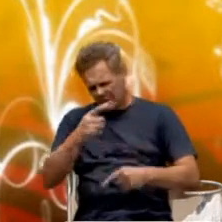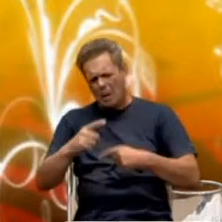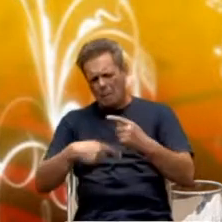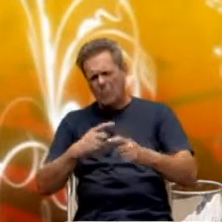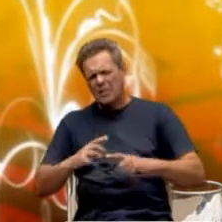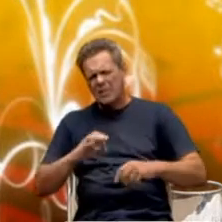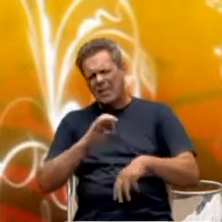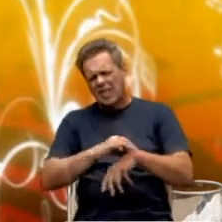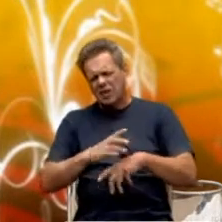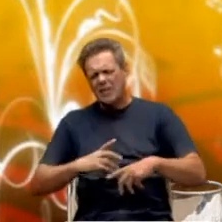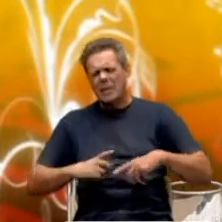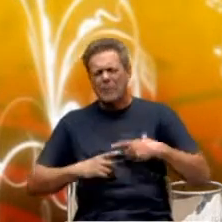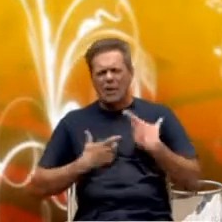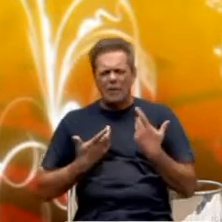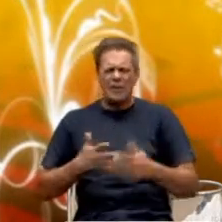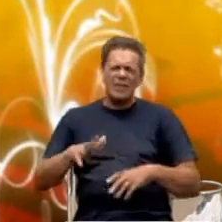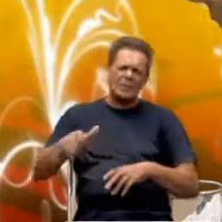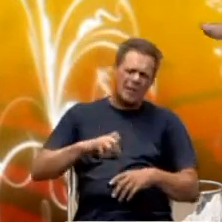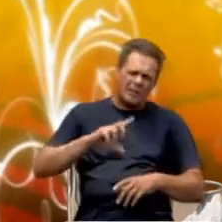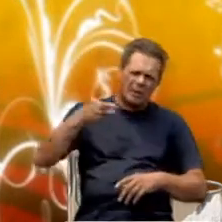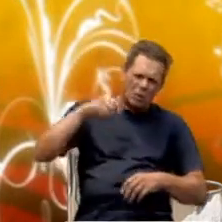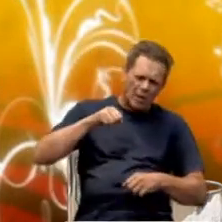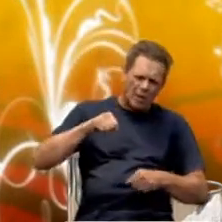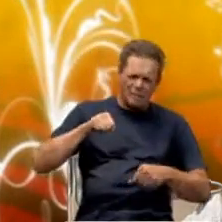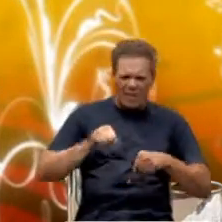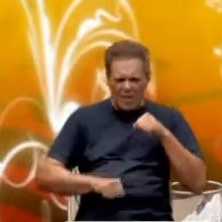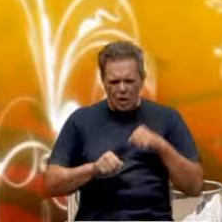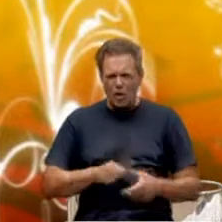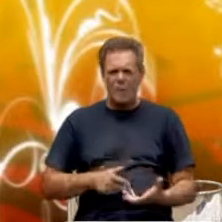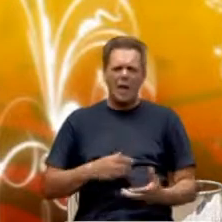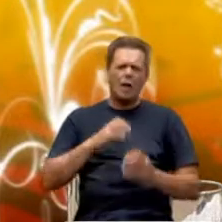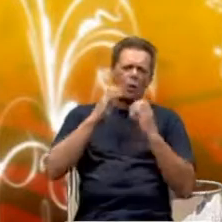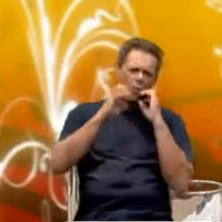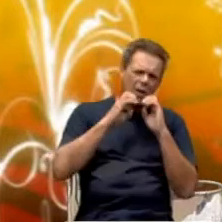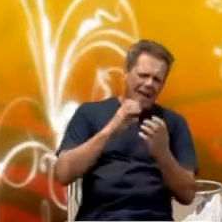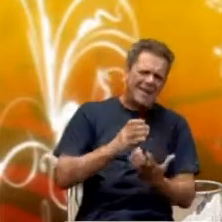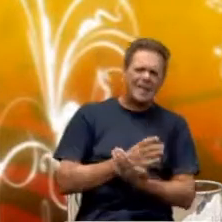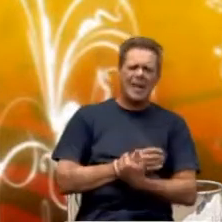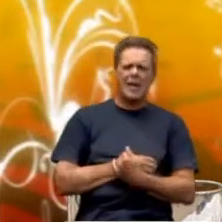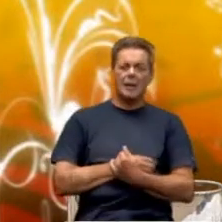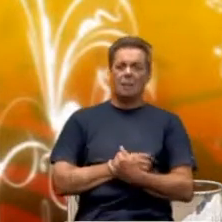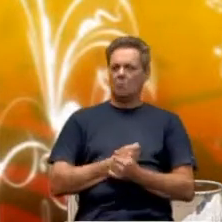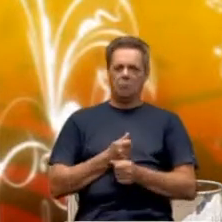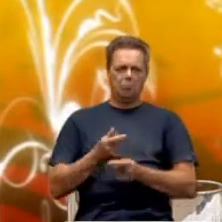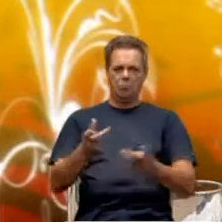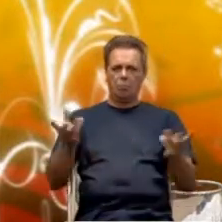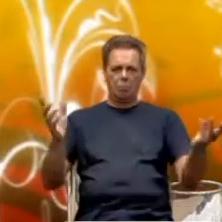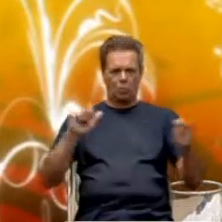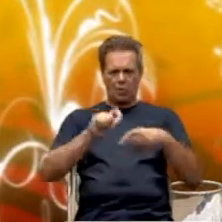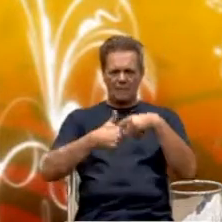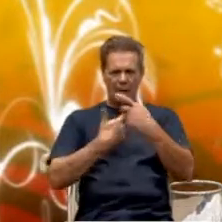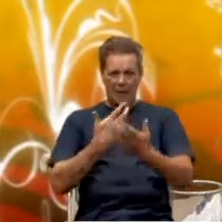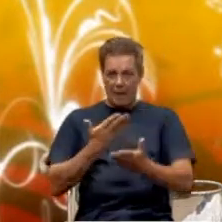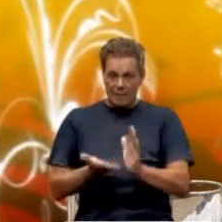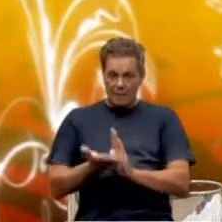liječenja i da se prihvate druge vještine, prehrane, komunikacije, što šta, jel tako? Da bi se